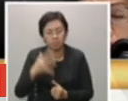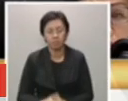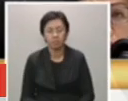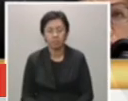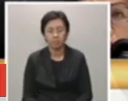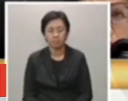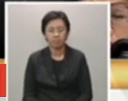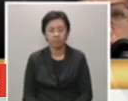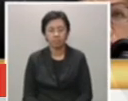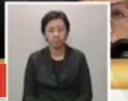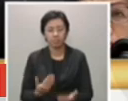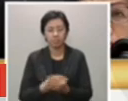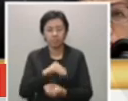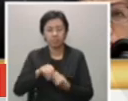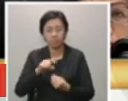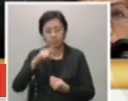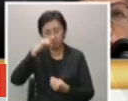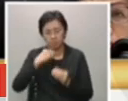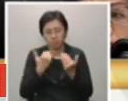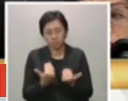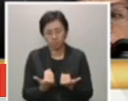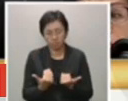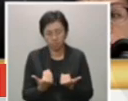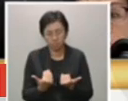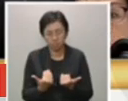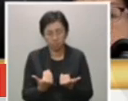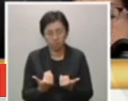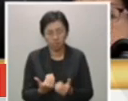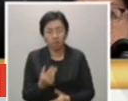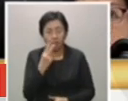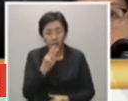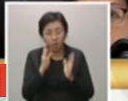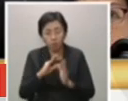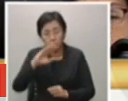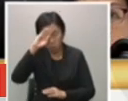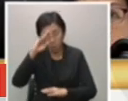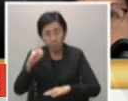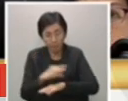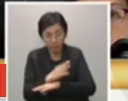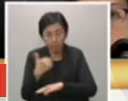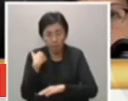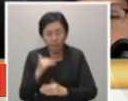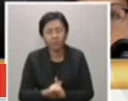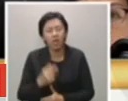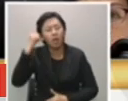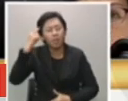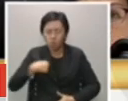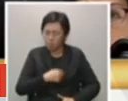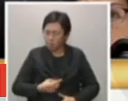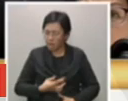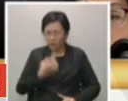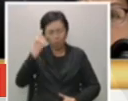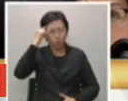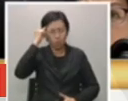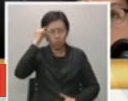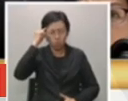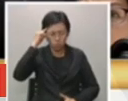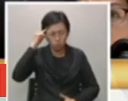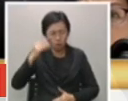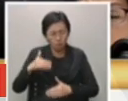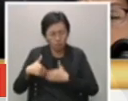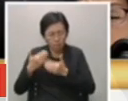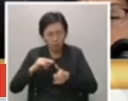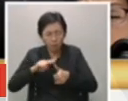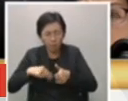สภาพเศรษฐกิจไทยวันนี้ท่านเคยเห็นคนป่วยเป็นมะเร็งไหมครับตอนแรกไม่รู้อาการตัวเองเป็นอะไรพอไปตร